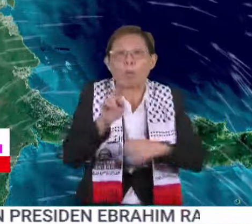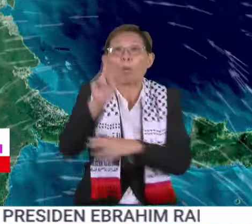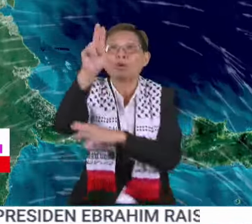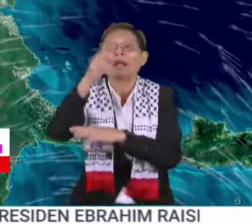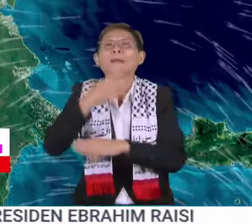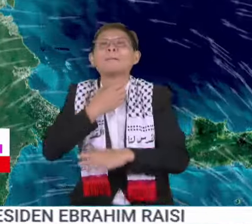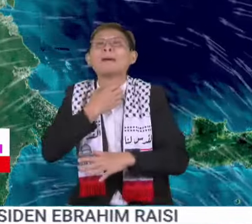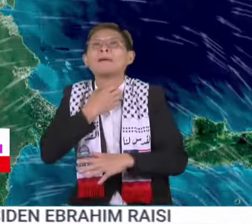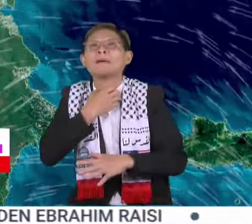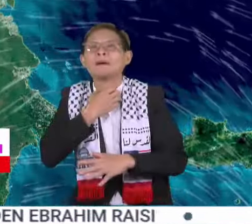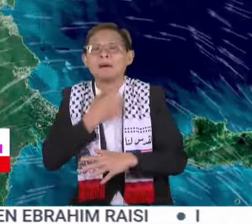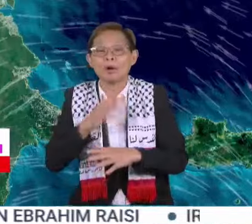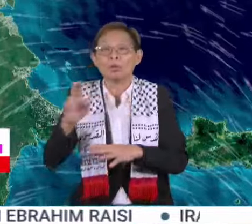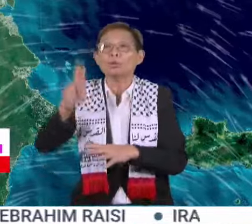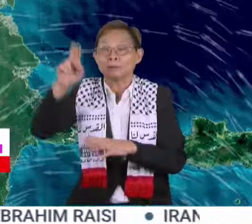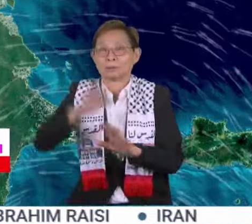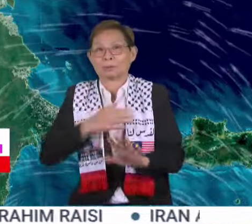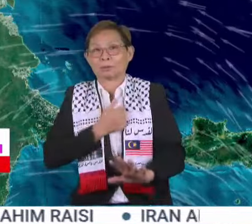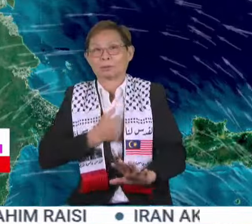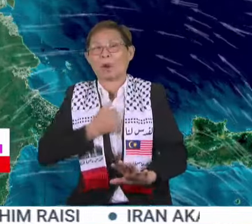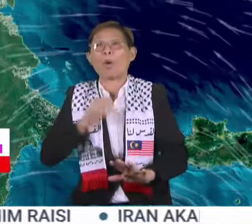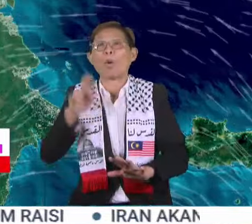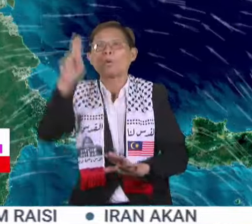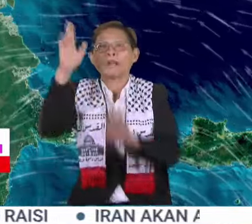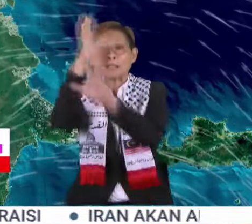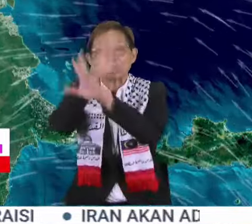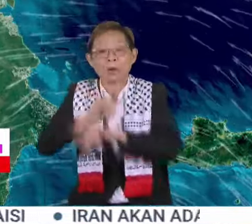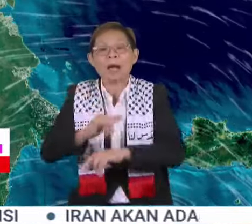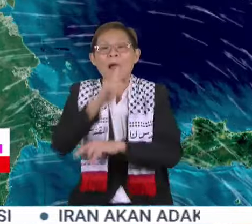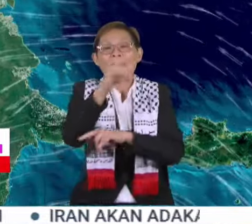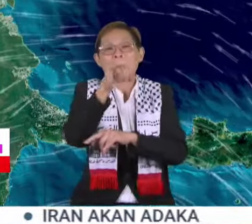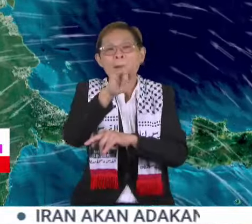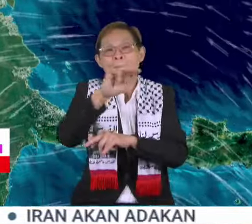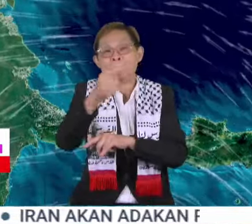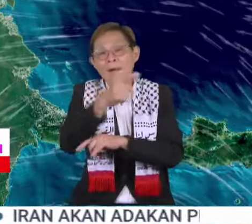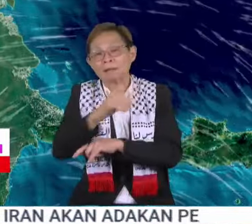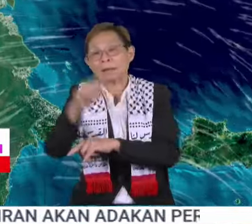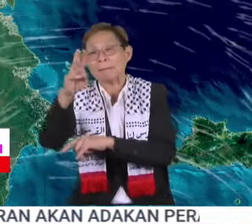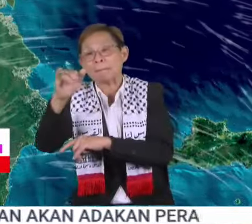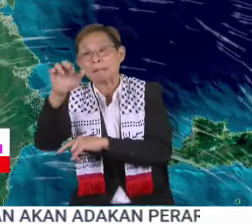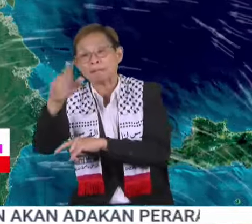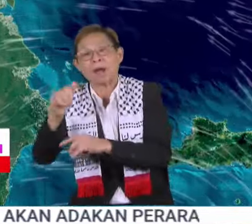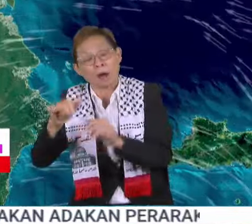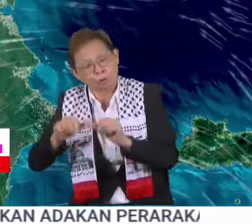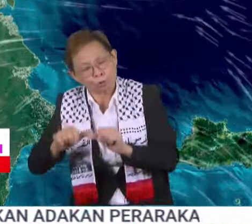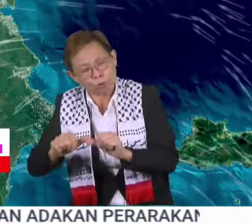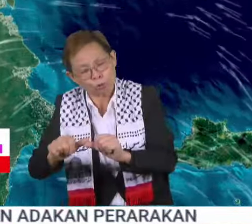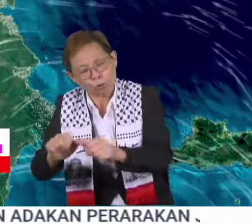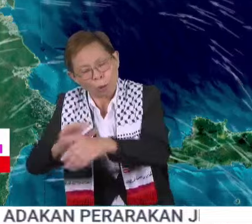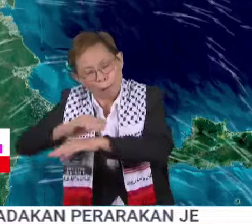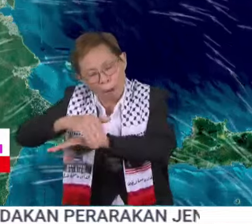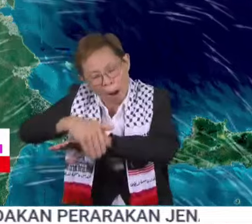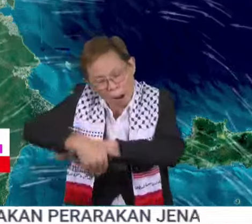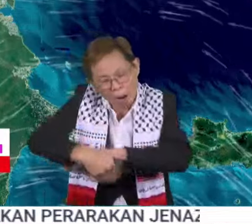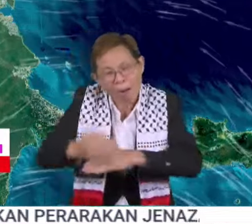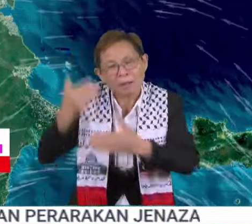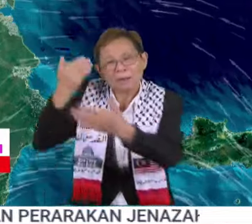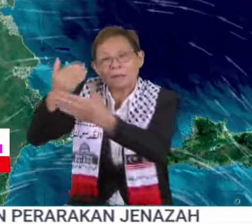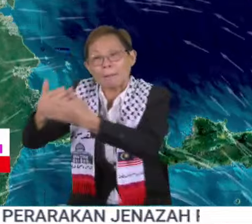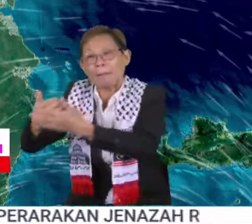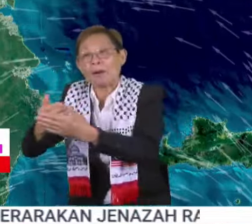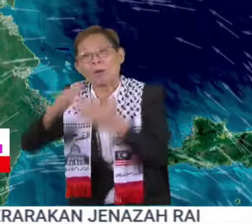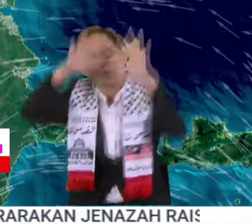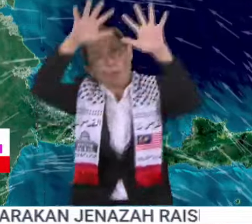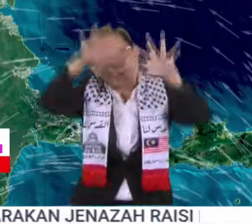utara Perak, utara Sarawak iaitu di sekitar Limbang dan juga Miri. Ribut petir ini akan berterusan daripada lewat malam sehinggalah ke waktu